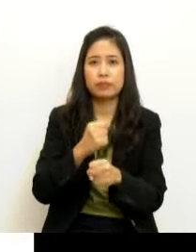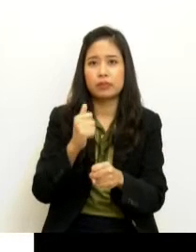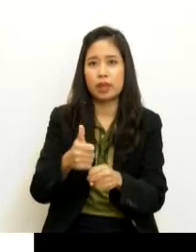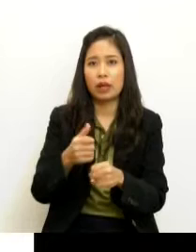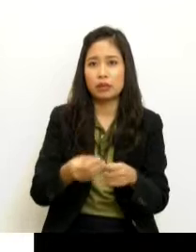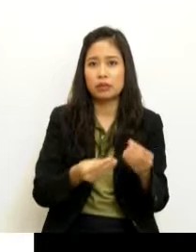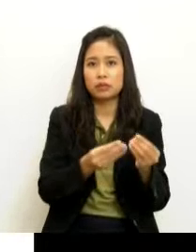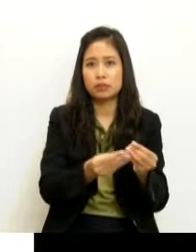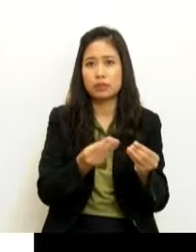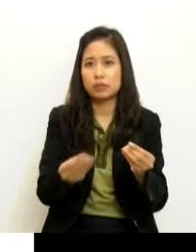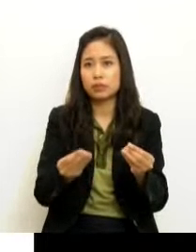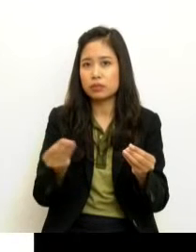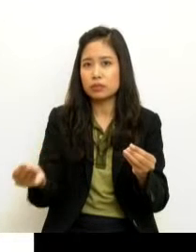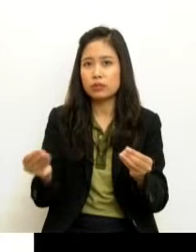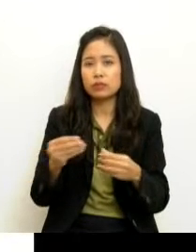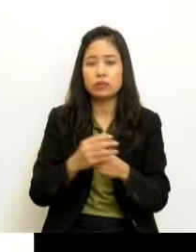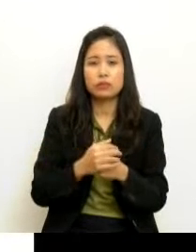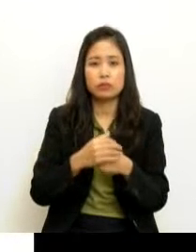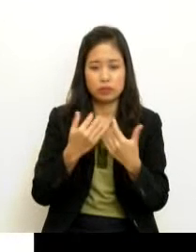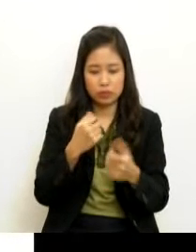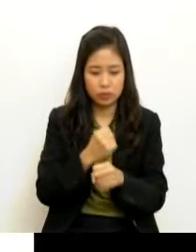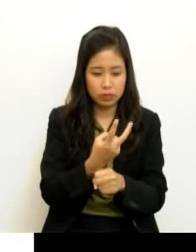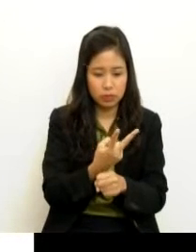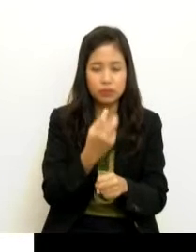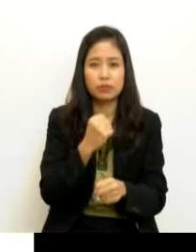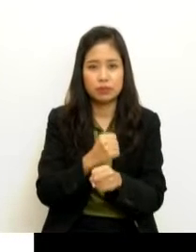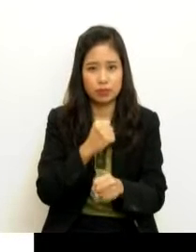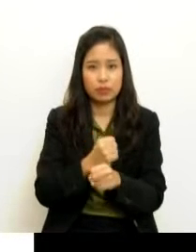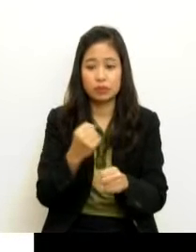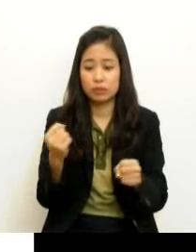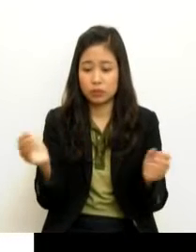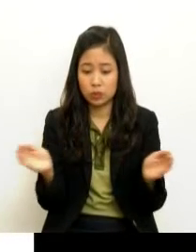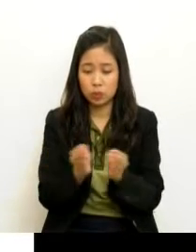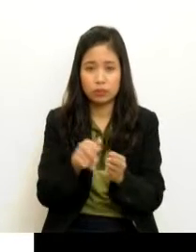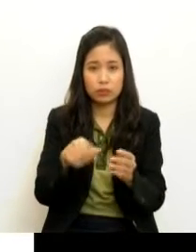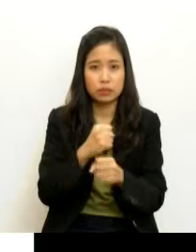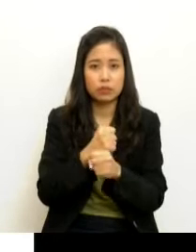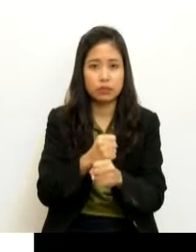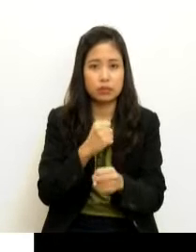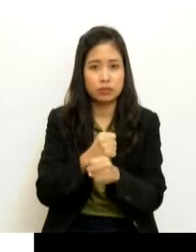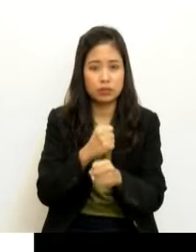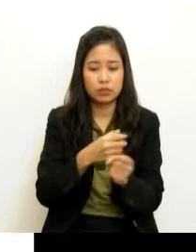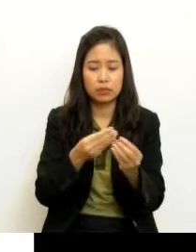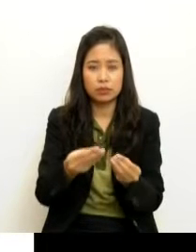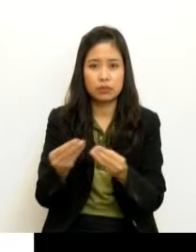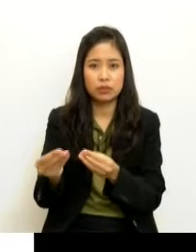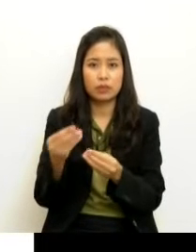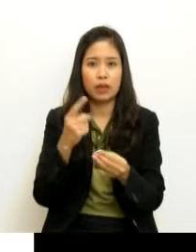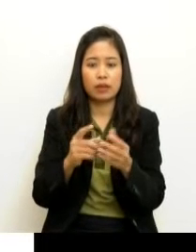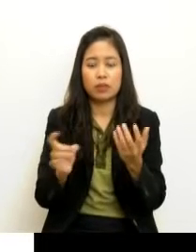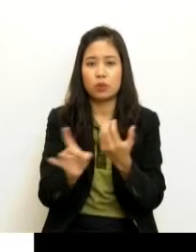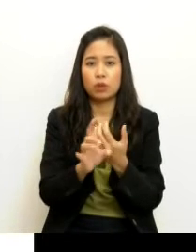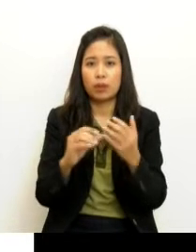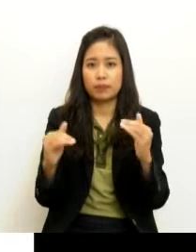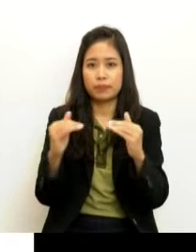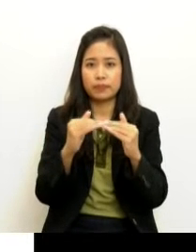องรับ3โรงได้ก็ทำ4โรงได้ก็ทำ2โรงได้ก็ทำอันนี้จะไม่มีรูปแบบตายตัว และนอกจากนั้นแนวทาง